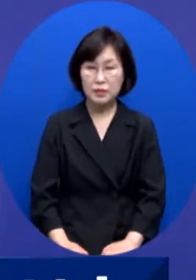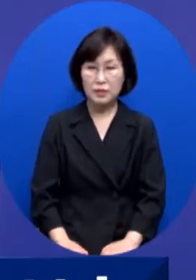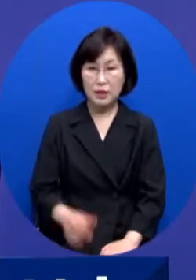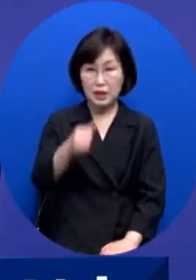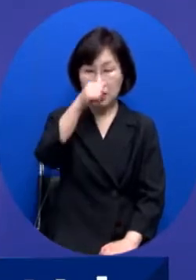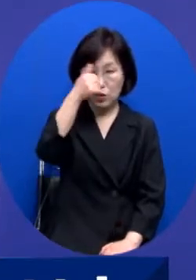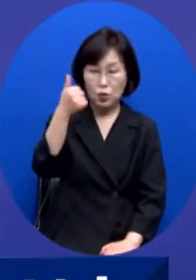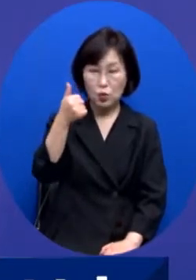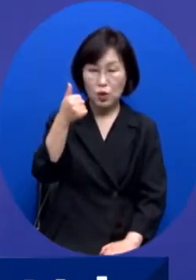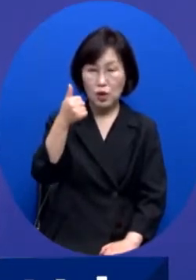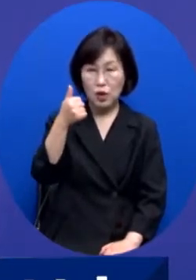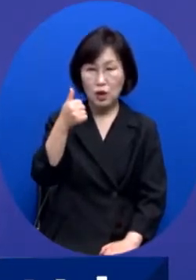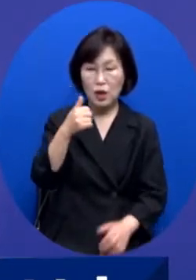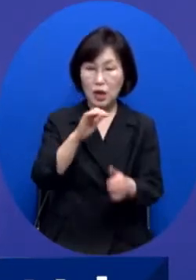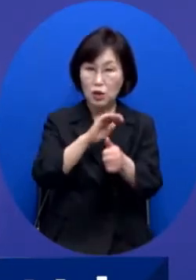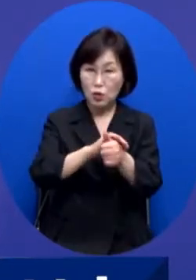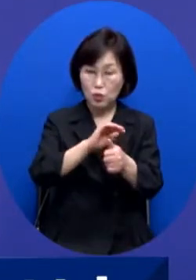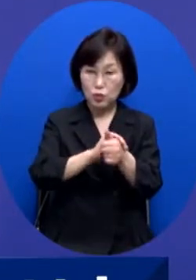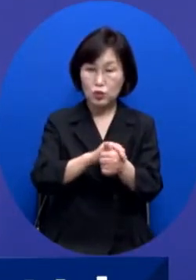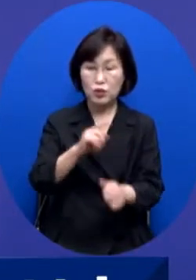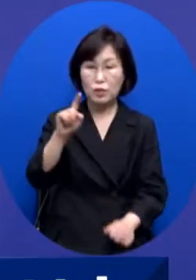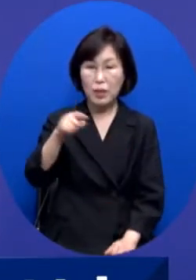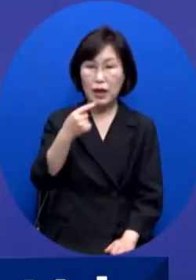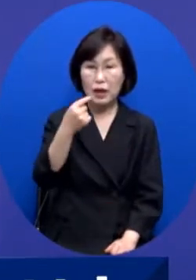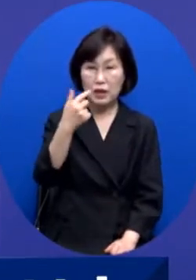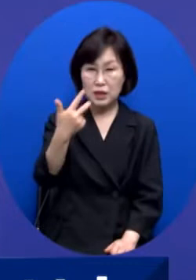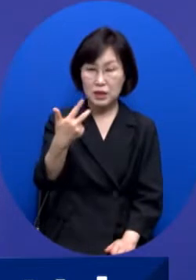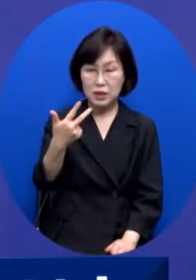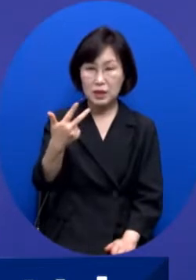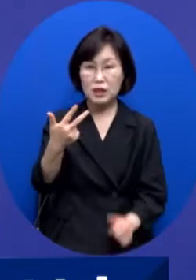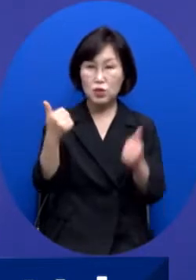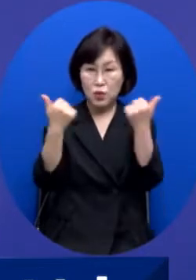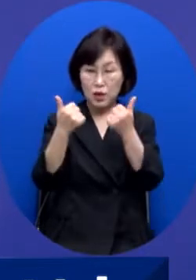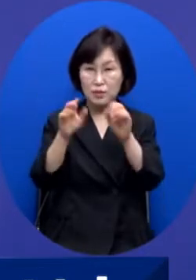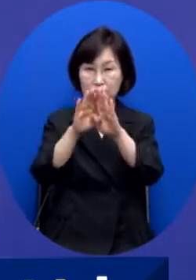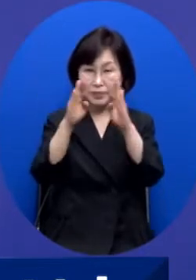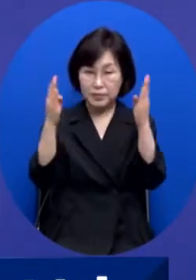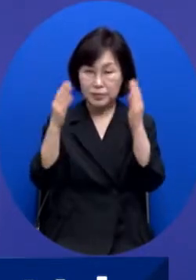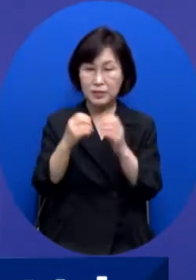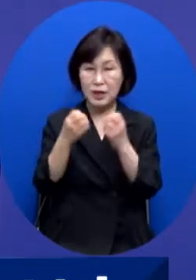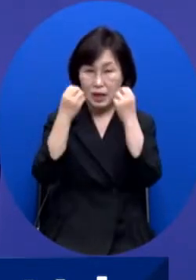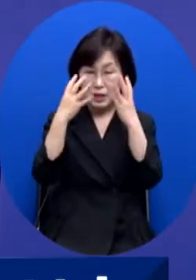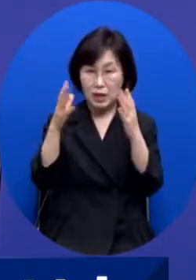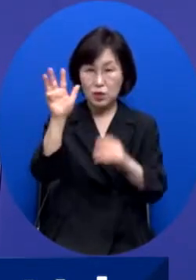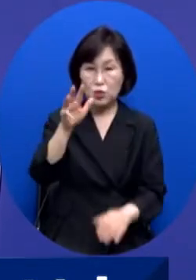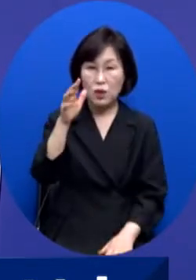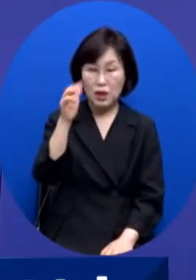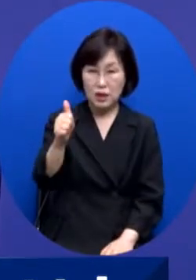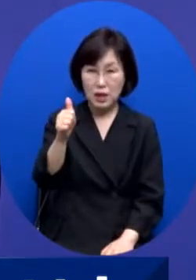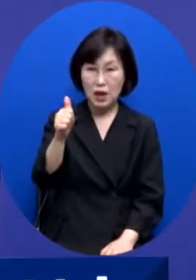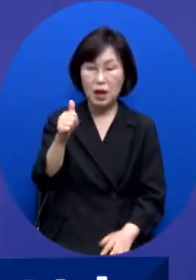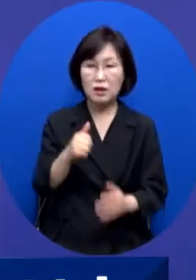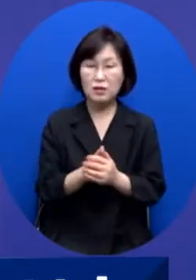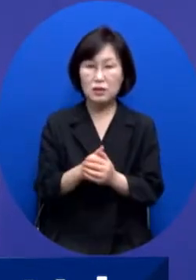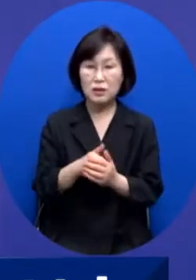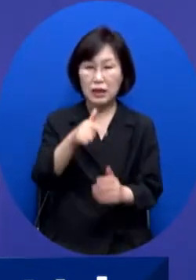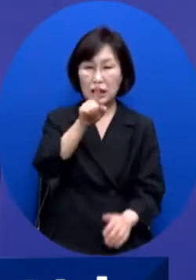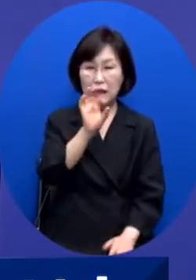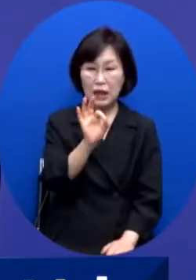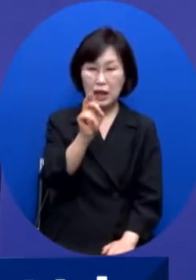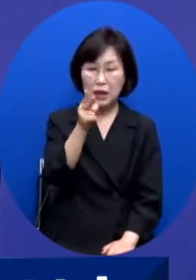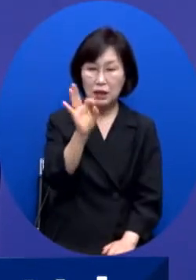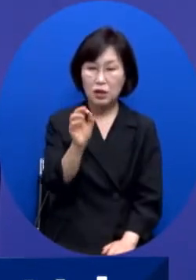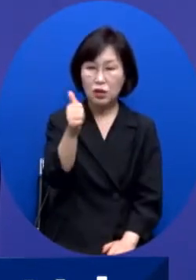한국기독교장로회가 경북 경주에서 107회 정기총회를 개회했습니다. 관심을 모은 신임 총회장에는 제주 성내교회 강현옥